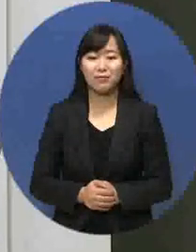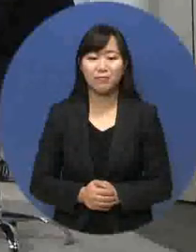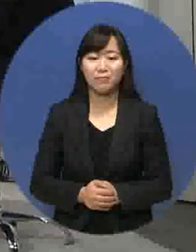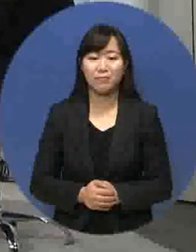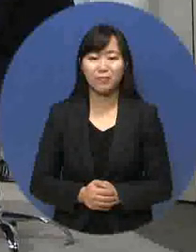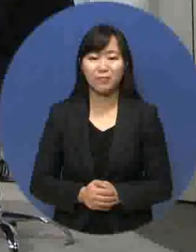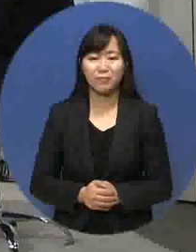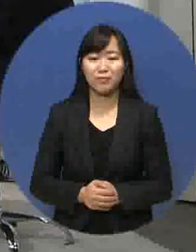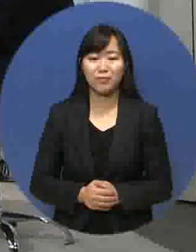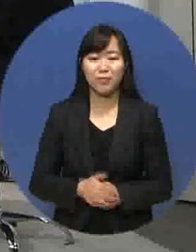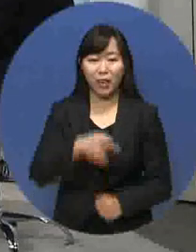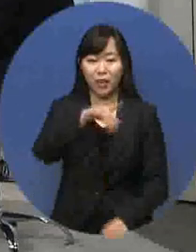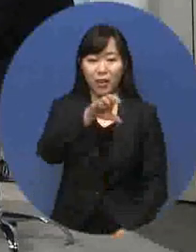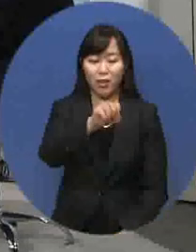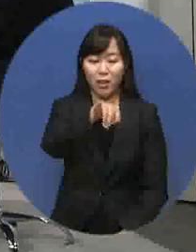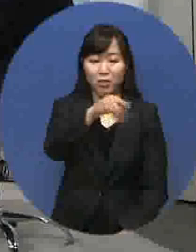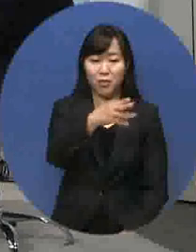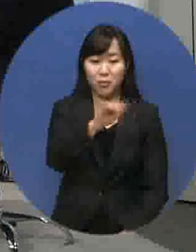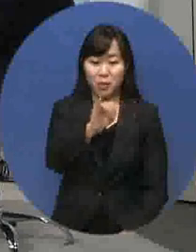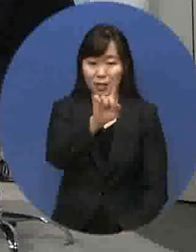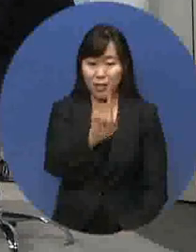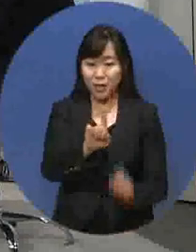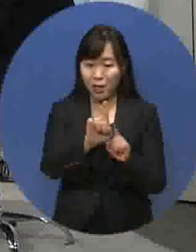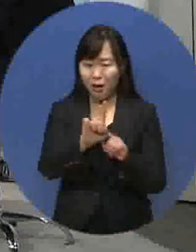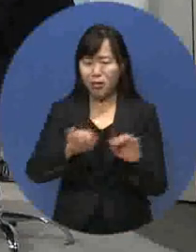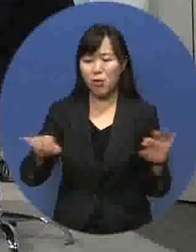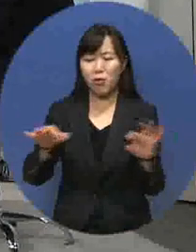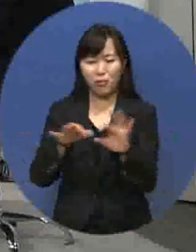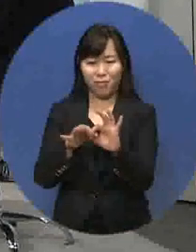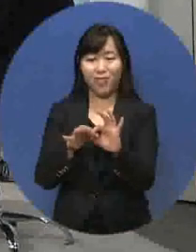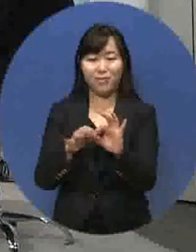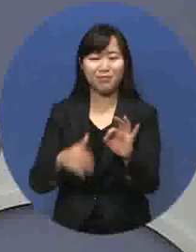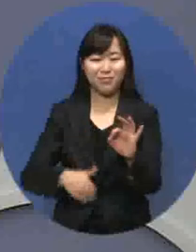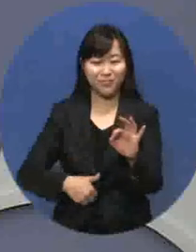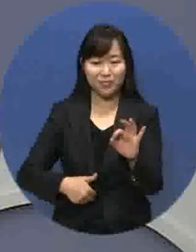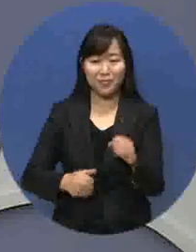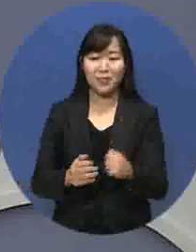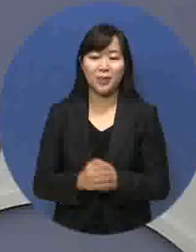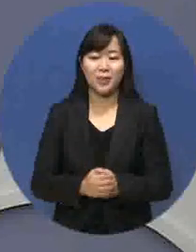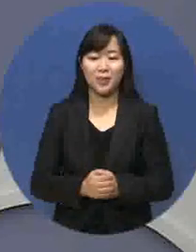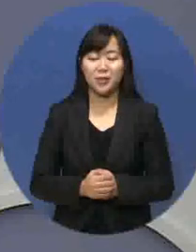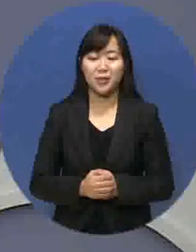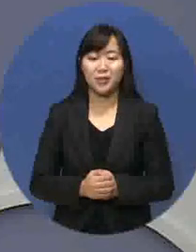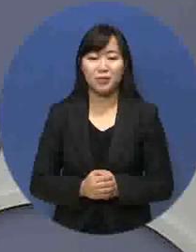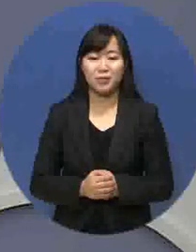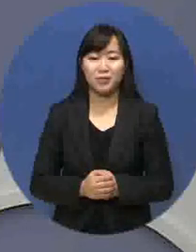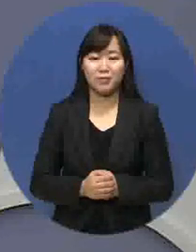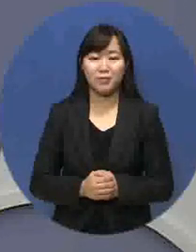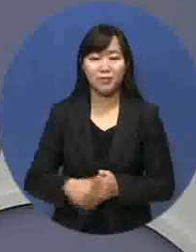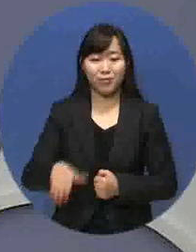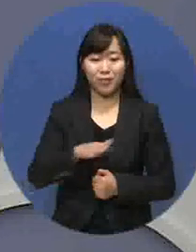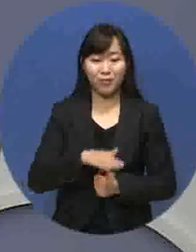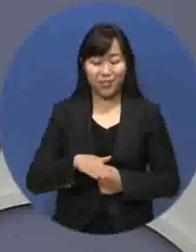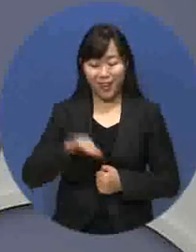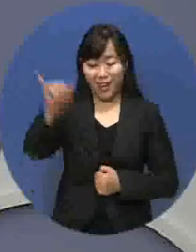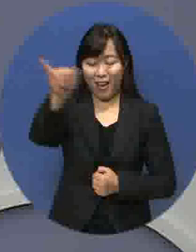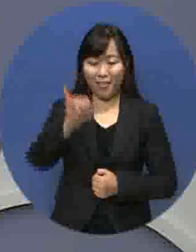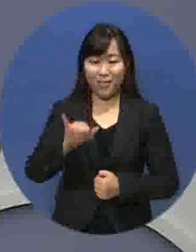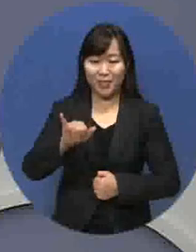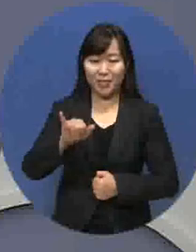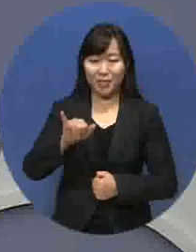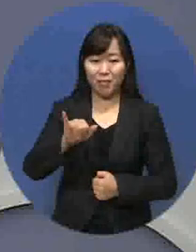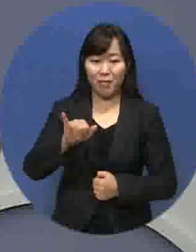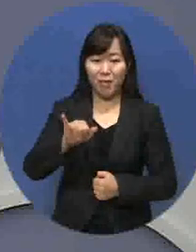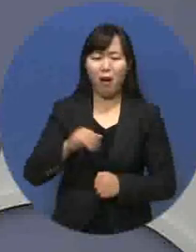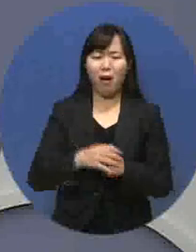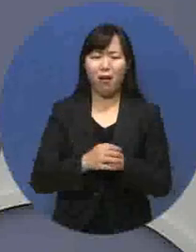그 강철비라고 이제 연기해서 말씀드릴 수밖에 없는 게 사실은 이제 우리 한반도가 이제 분단이 된